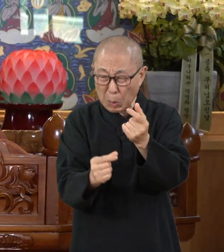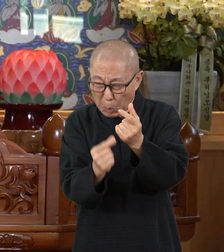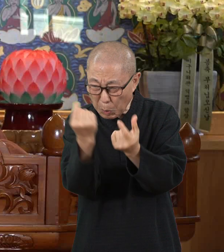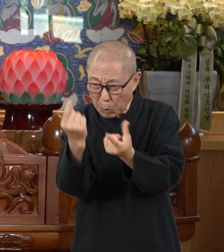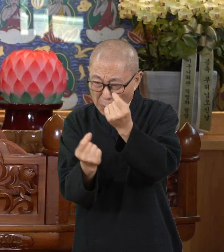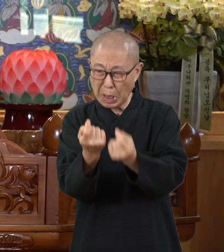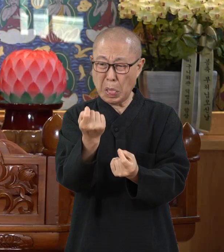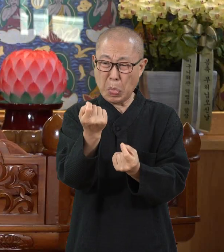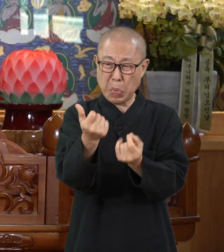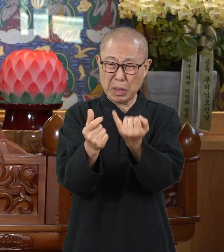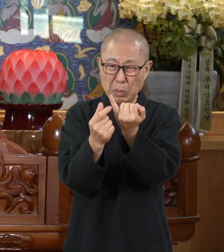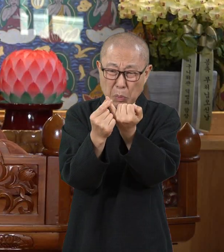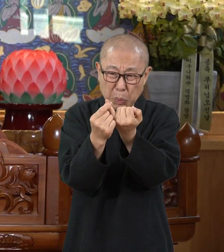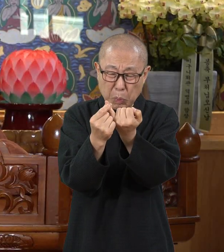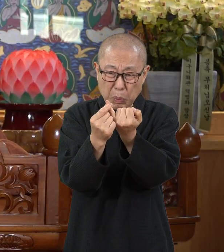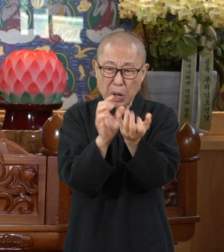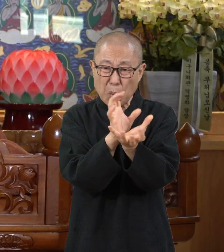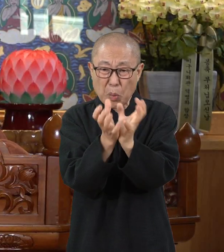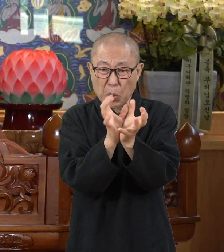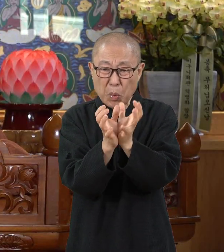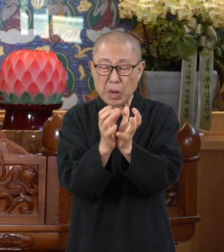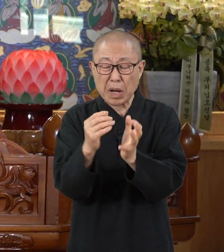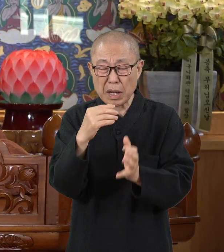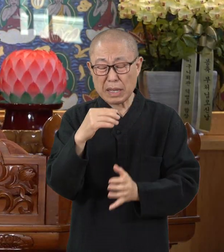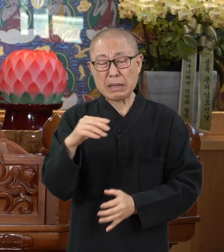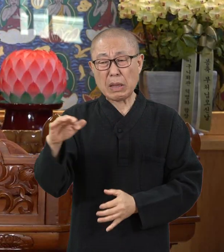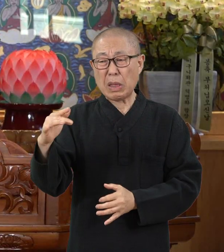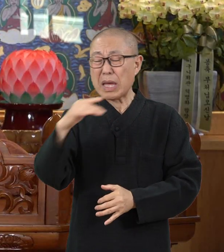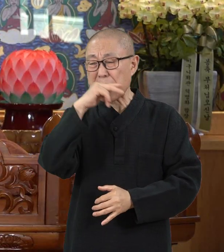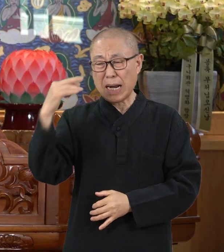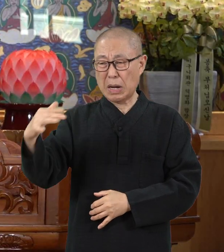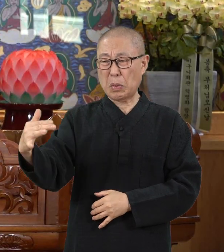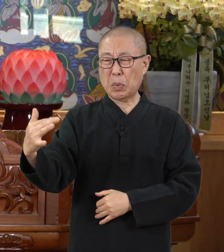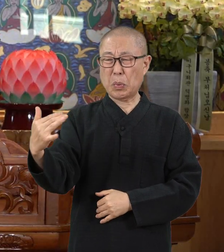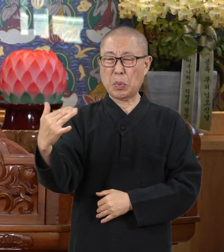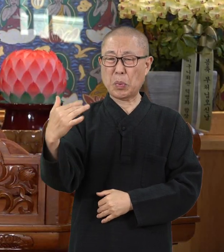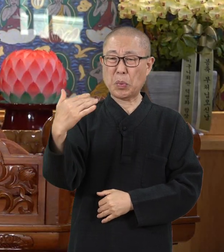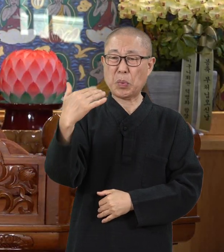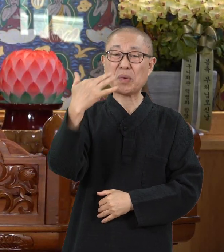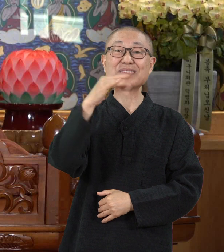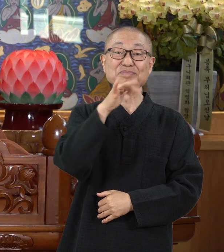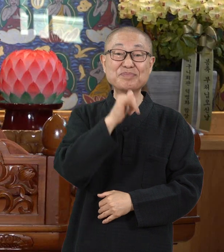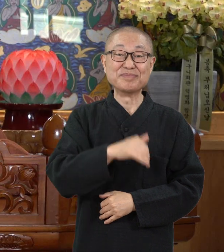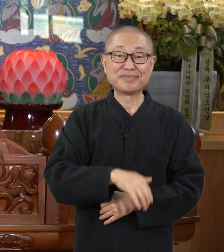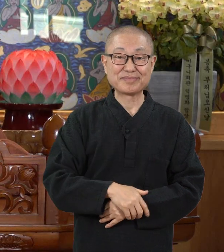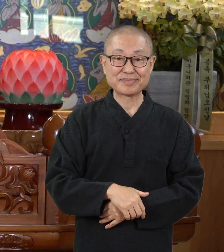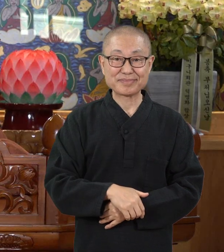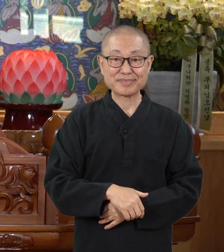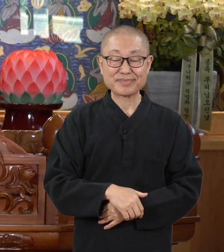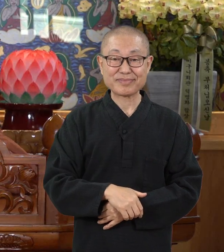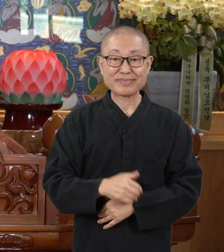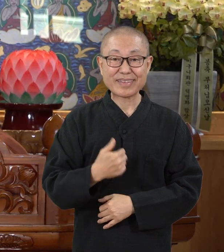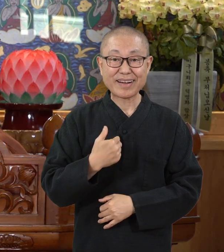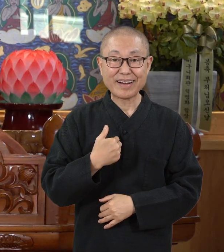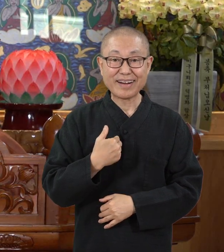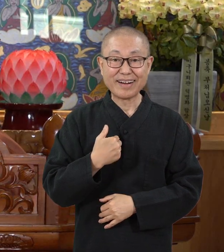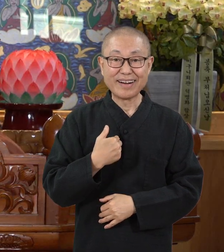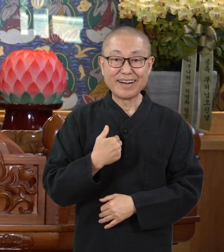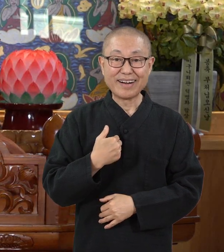보이지도 않았어요. 거기서 그 향기가 그렇게 내뿜는 거예요. 그래서